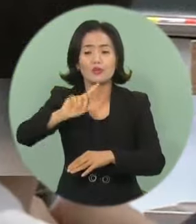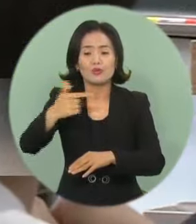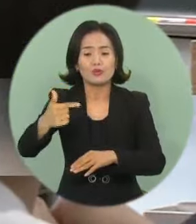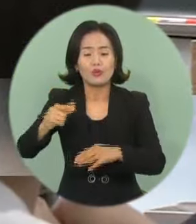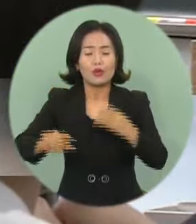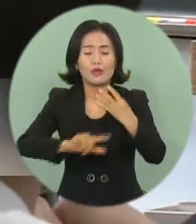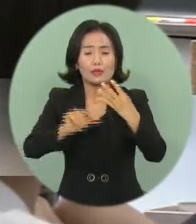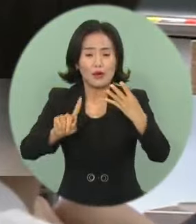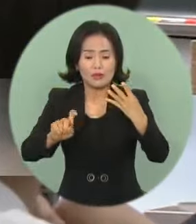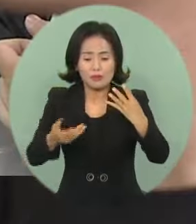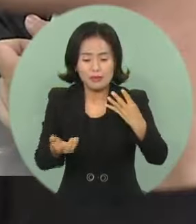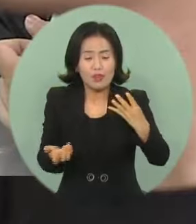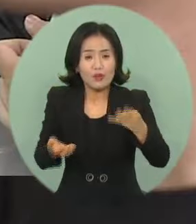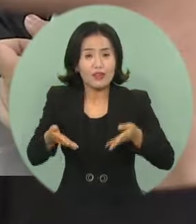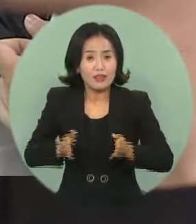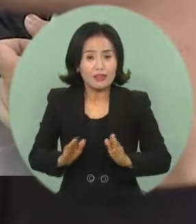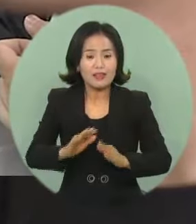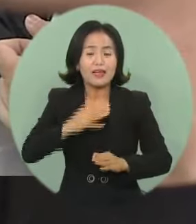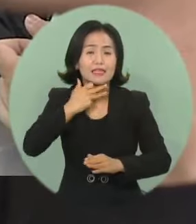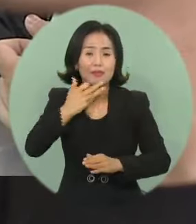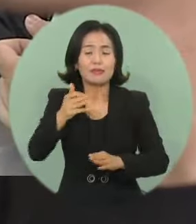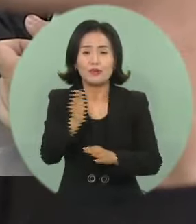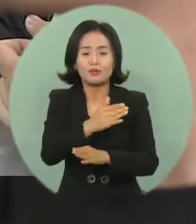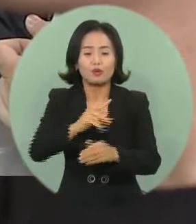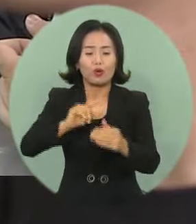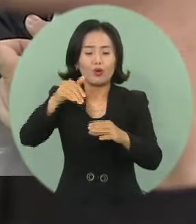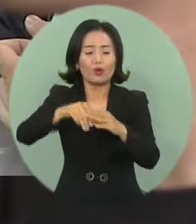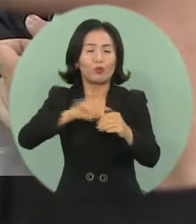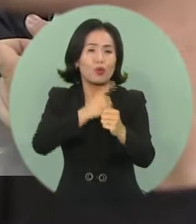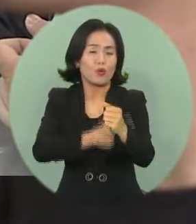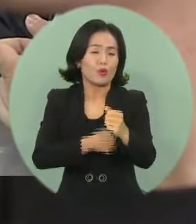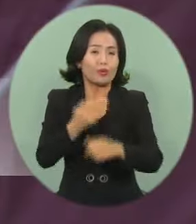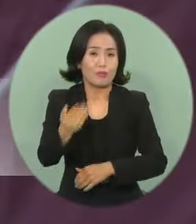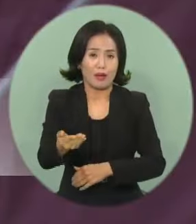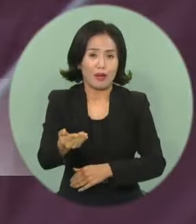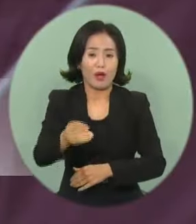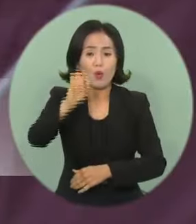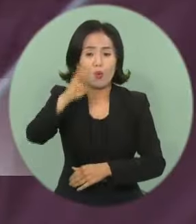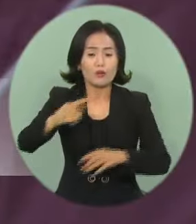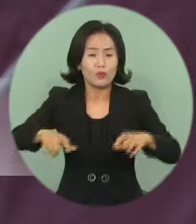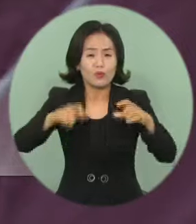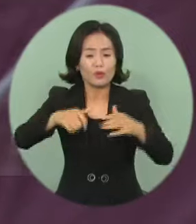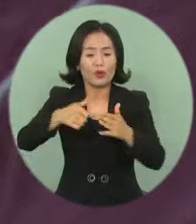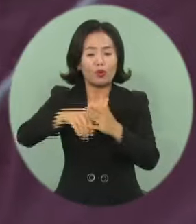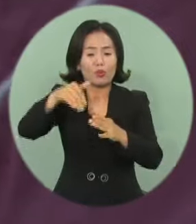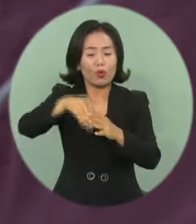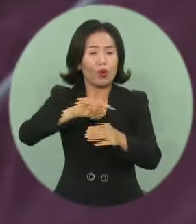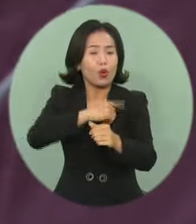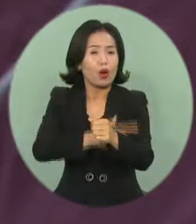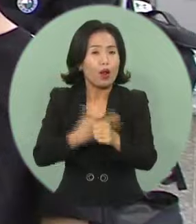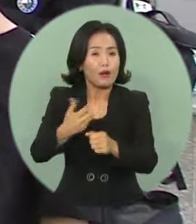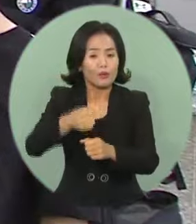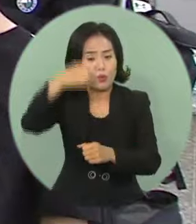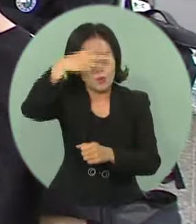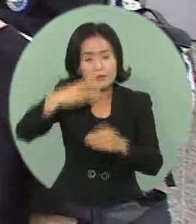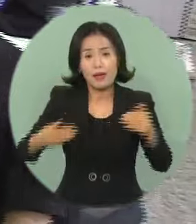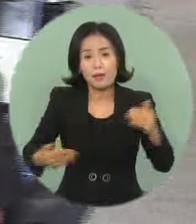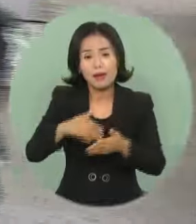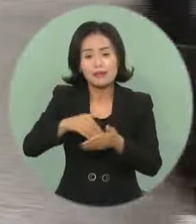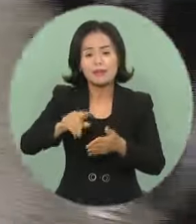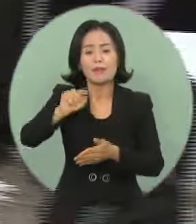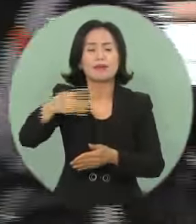4월 11일 이전에 출생한 만 18세부터 투표권이 주어집니다. 광주에서 투표권을 행사할 수 있는 고3 학생은